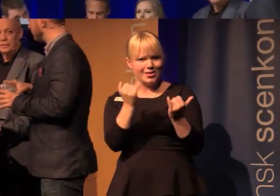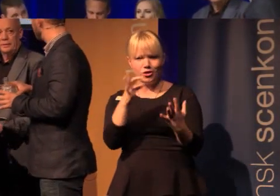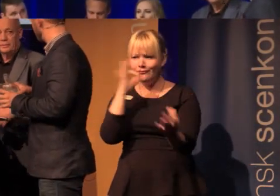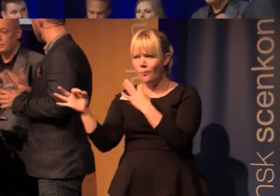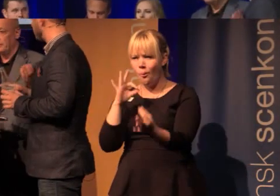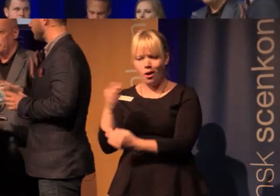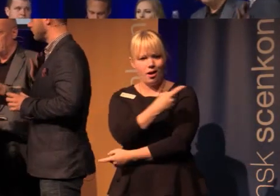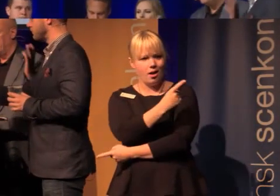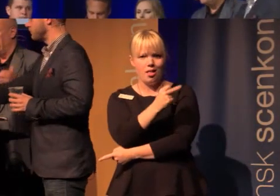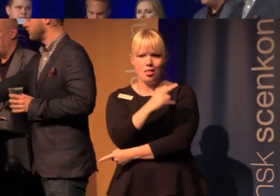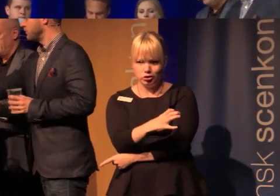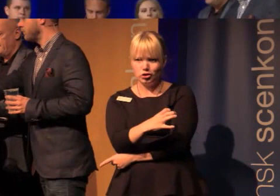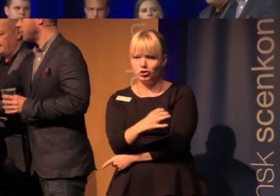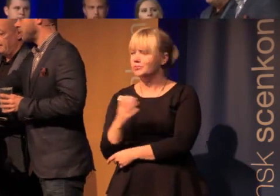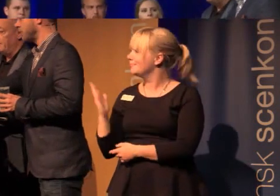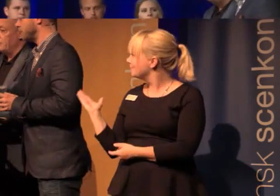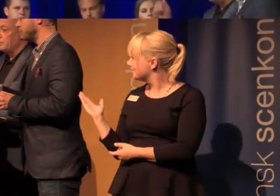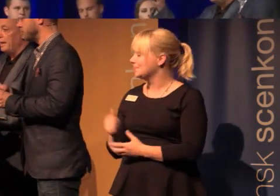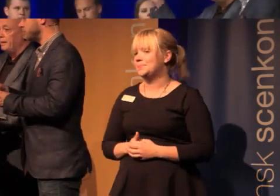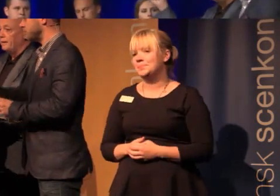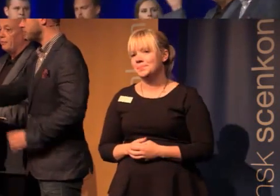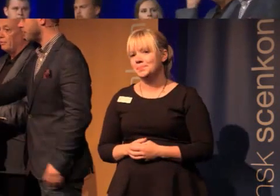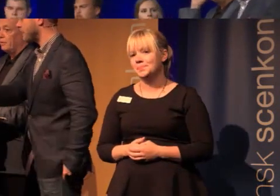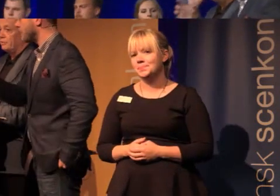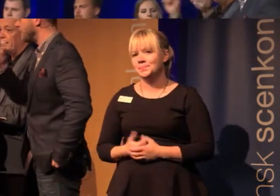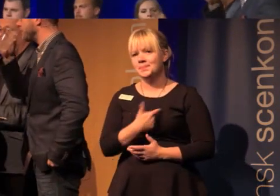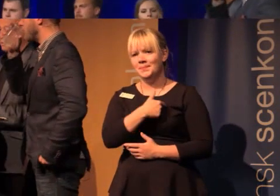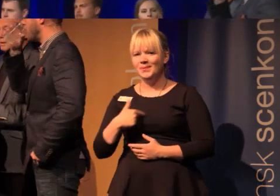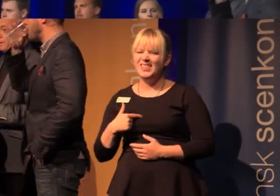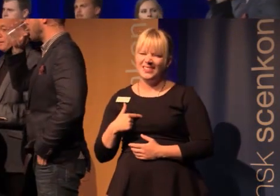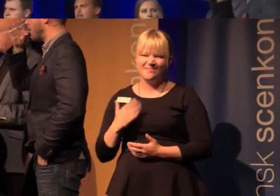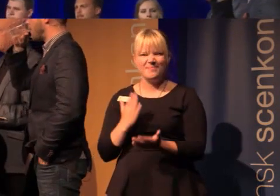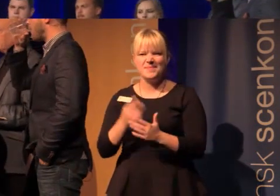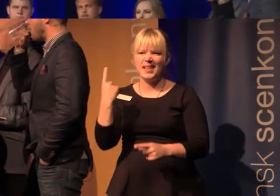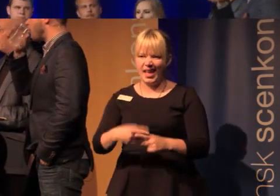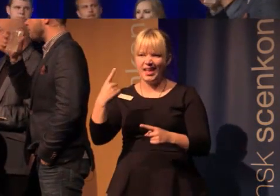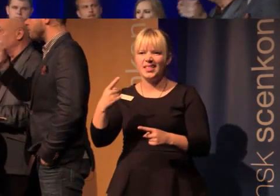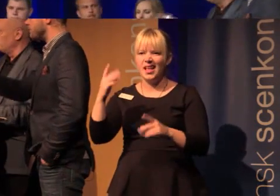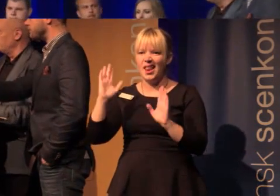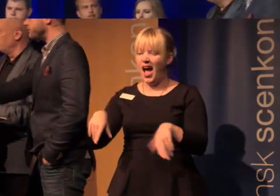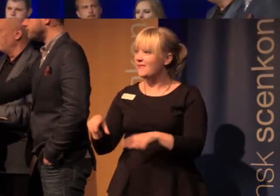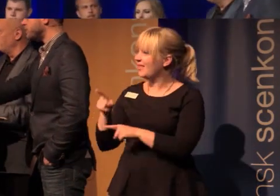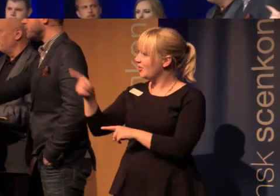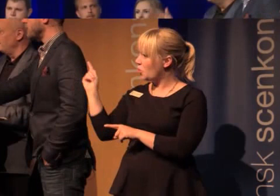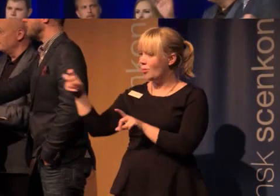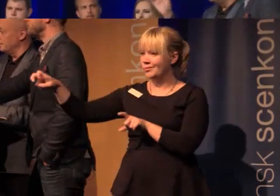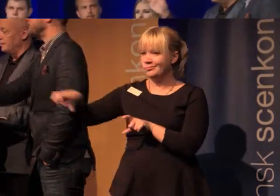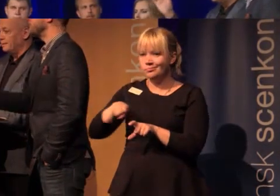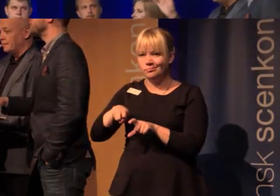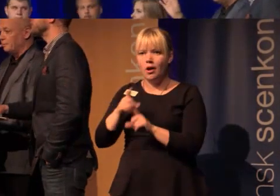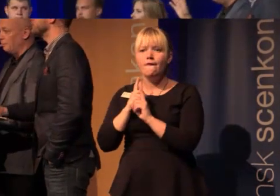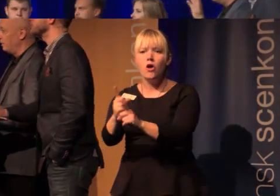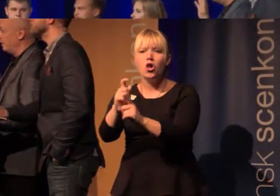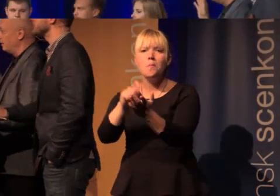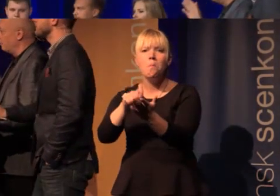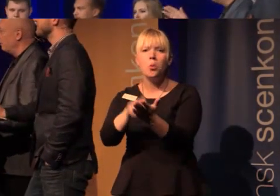utfrågningen, Lars-Anders Johansson, har vi här. Vi har gjort det enkelt för oss. Vi har satt de här panelisterna i bokstavsordning på efternamnet så att ni